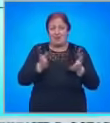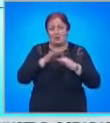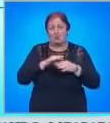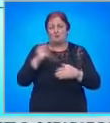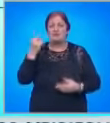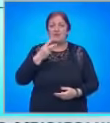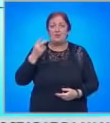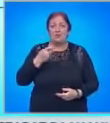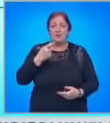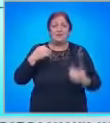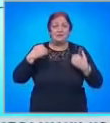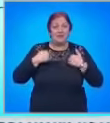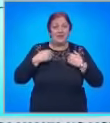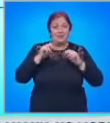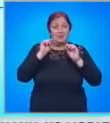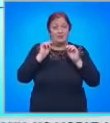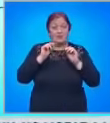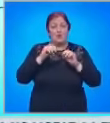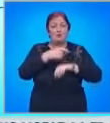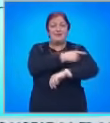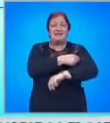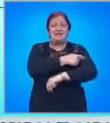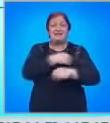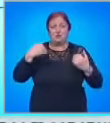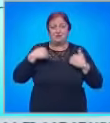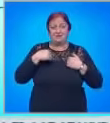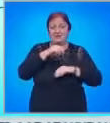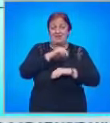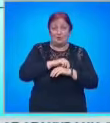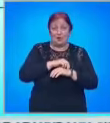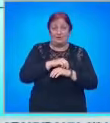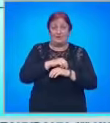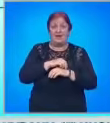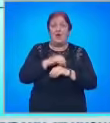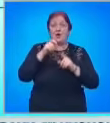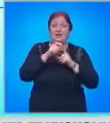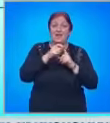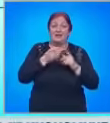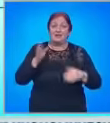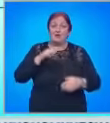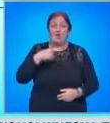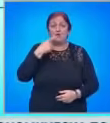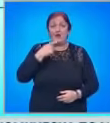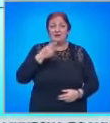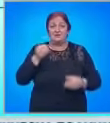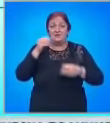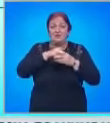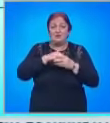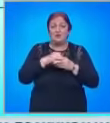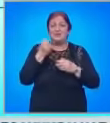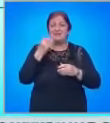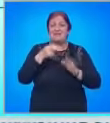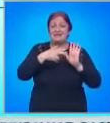отново ще се повтори. Пред студенти и преподаватели от Медицинския университет в Пловдив, Румен Радев отново отбеляза, че въвеждането на